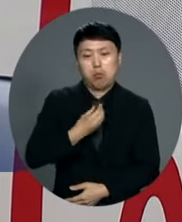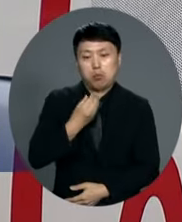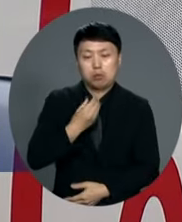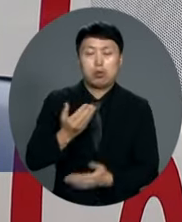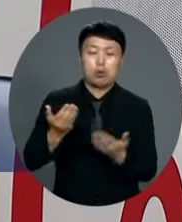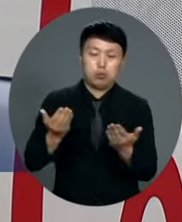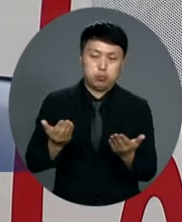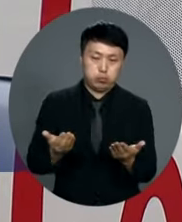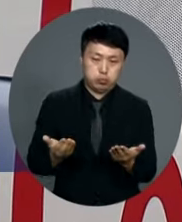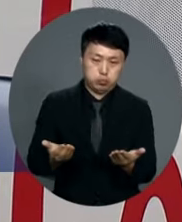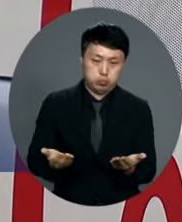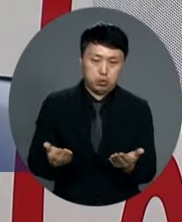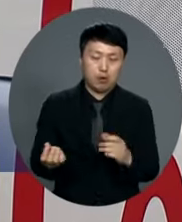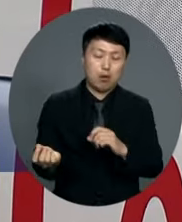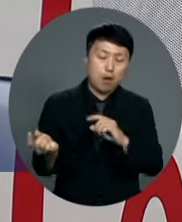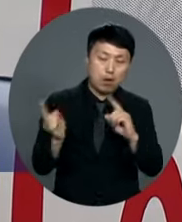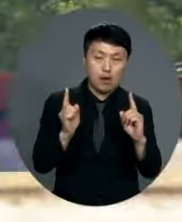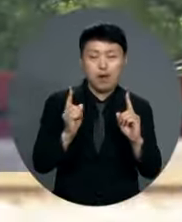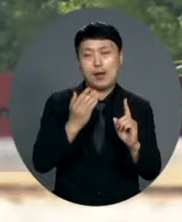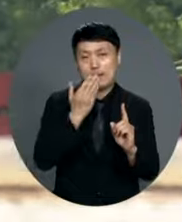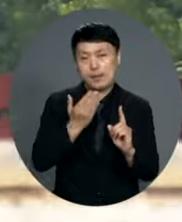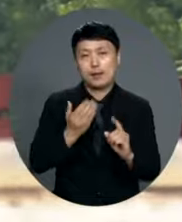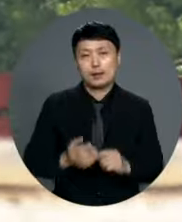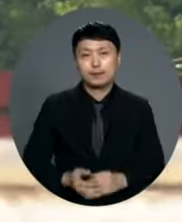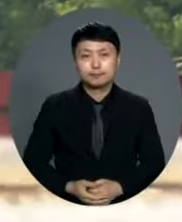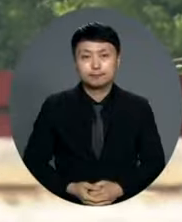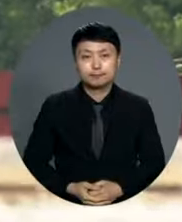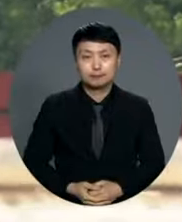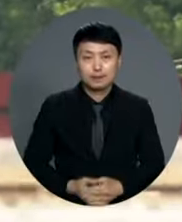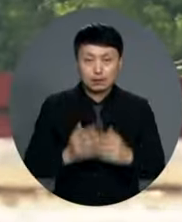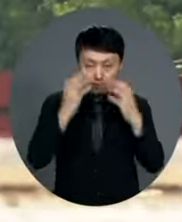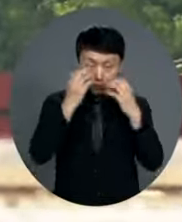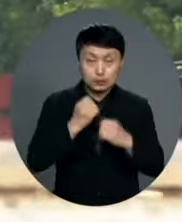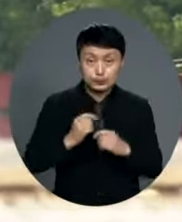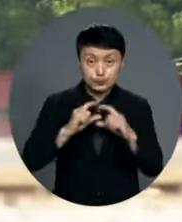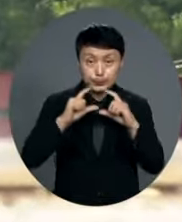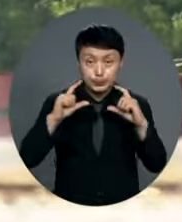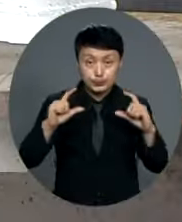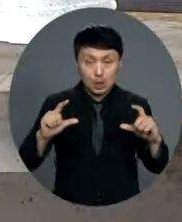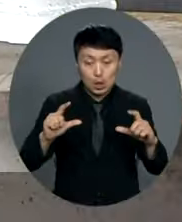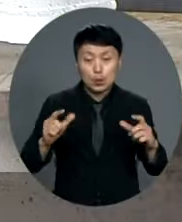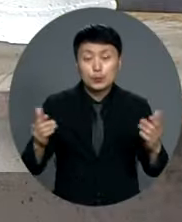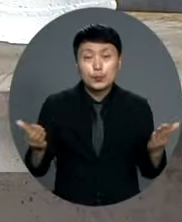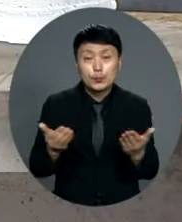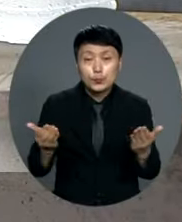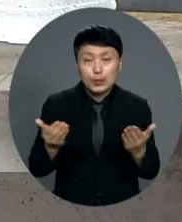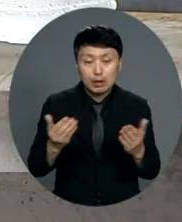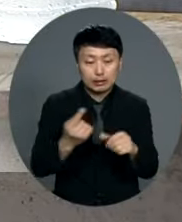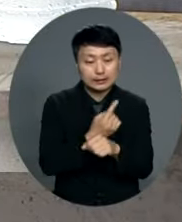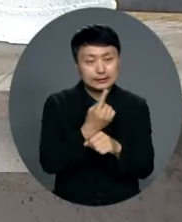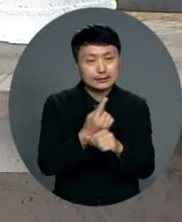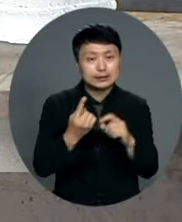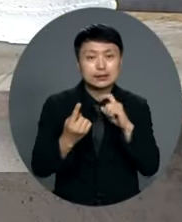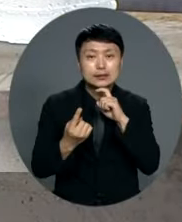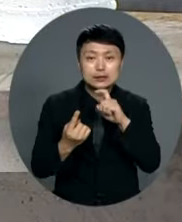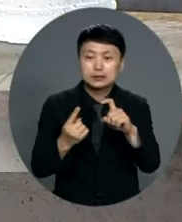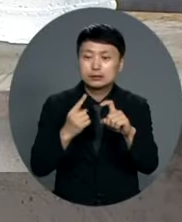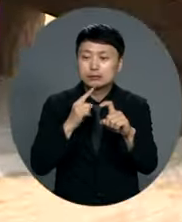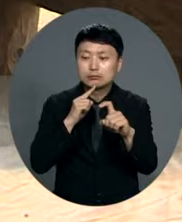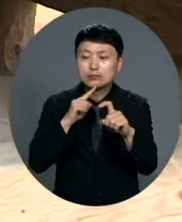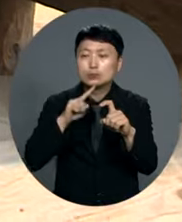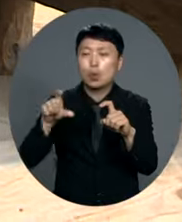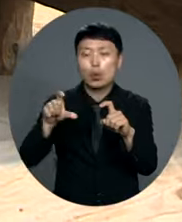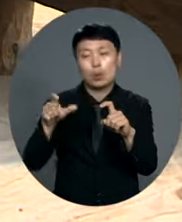휴식을 취하시면 회복될 수 있습니다. 폭염특보가 발효돼 일을 할 때 1시간에 10분에서